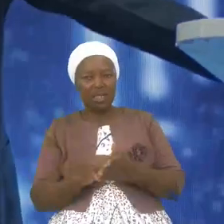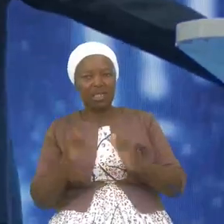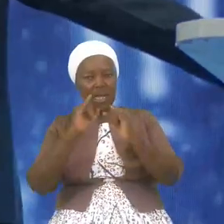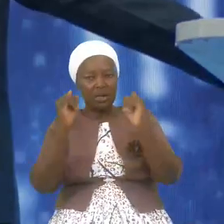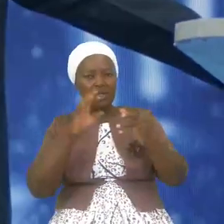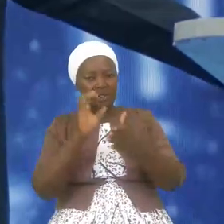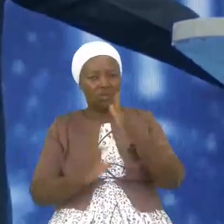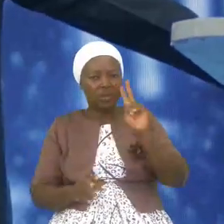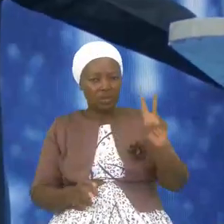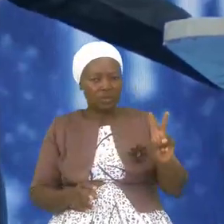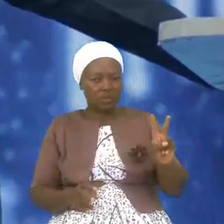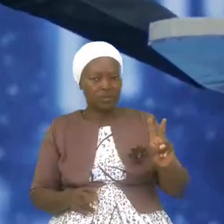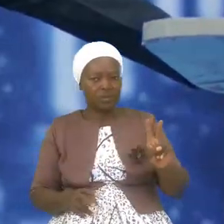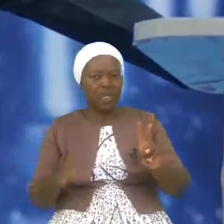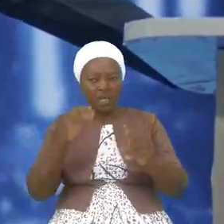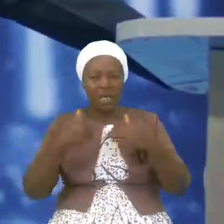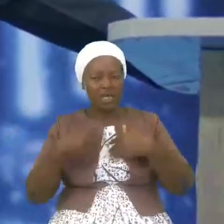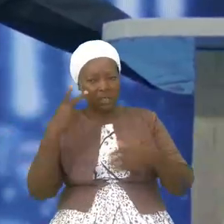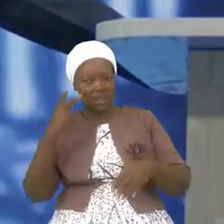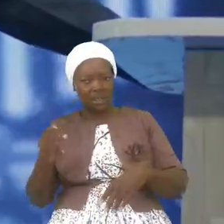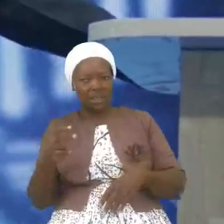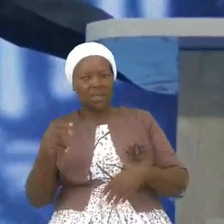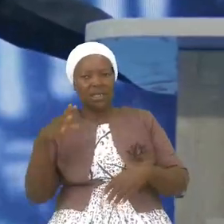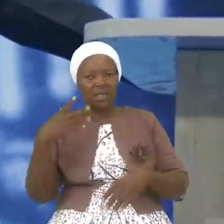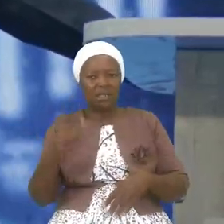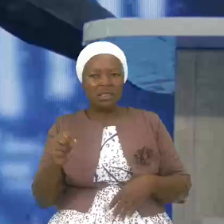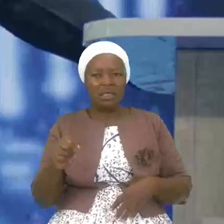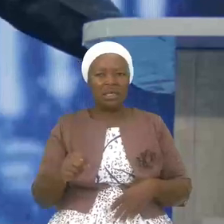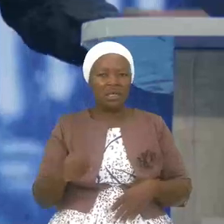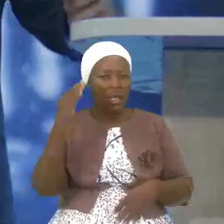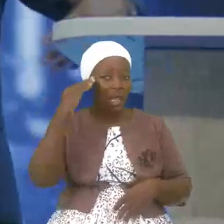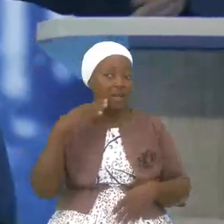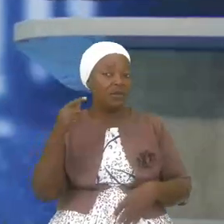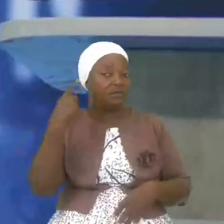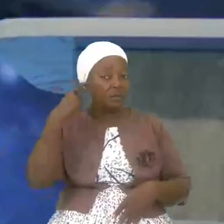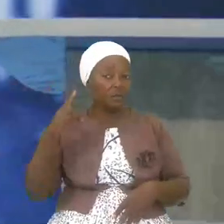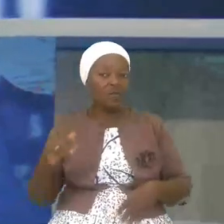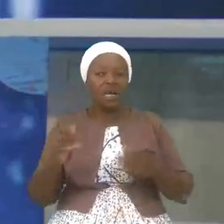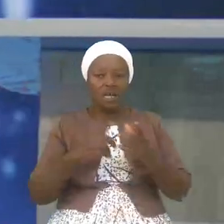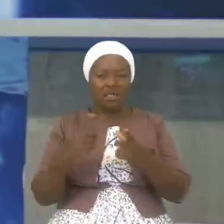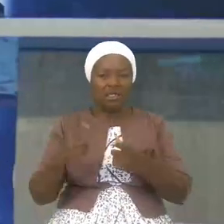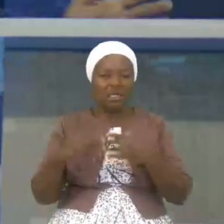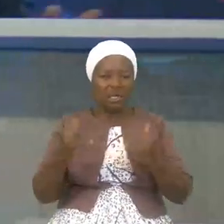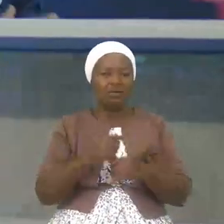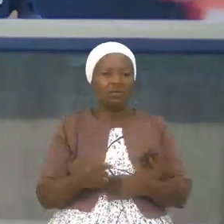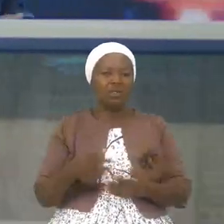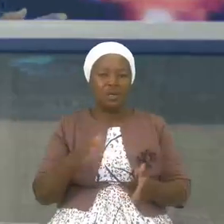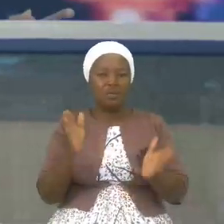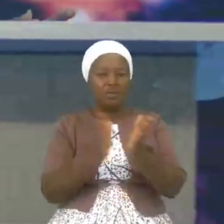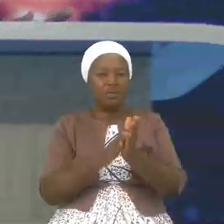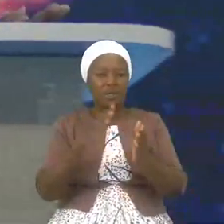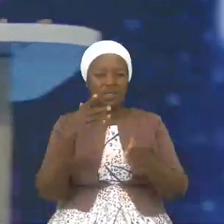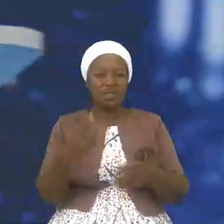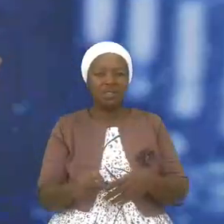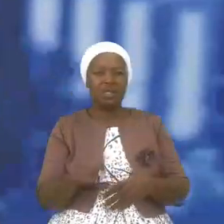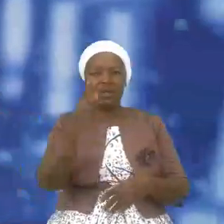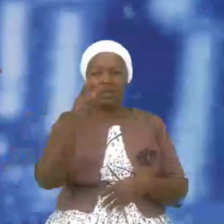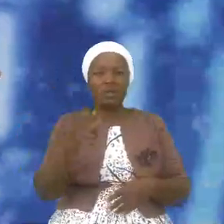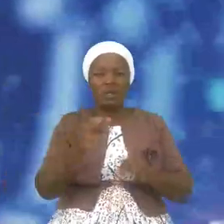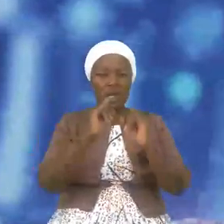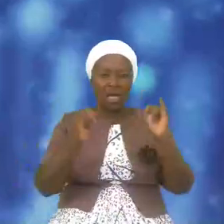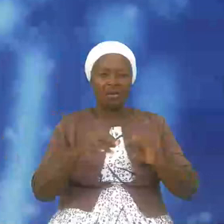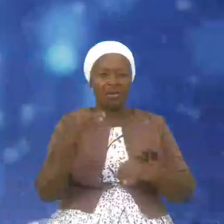avait dans le chapitre 2, élevé cette statue. Il avait vu la tête d'or. Et il loue les dieux d'or. Il